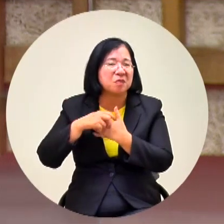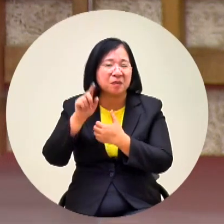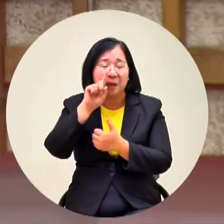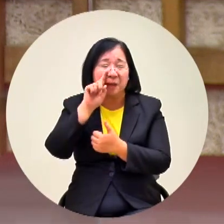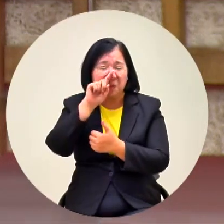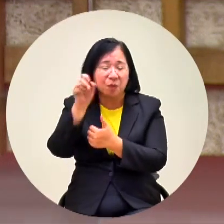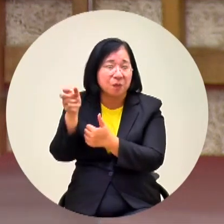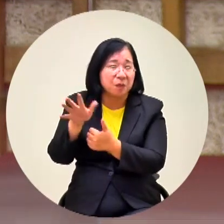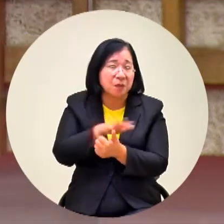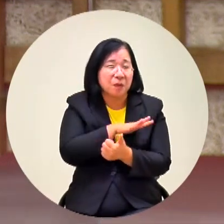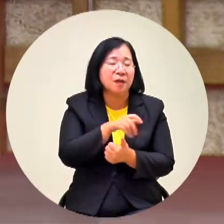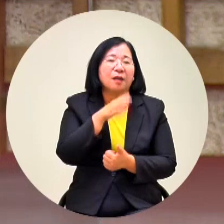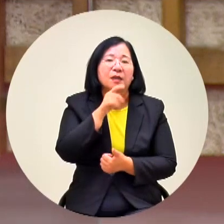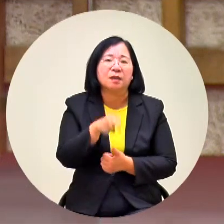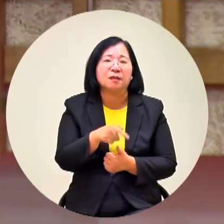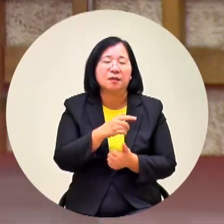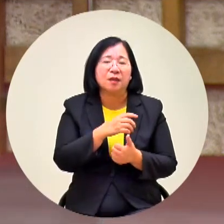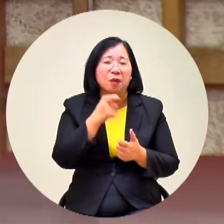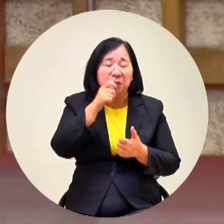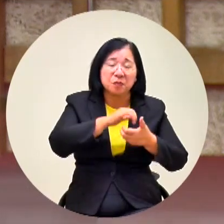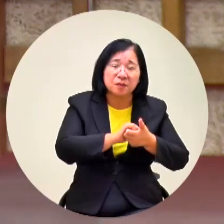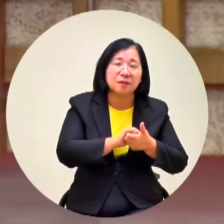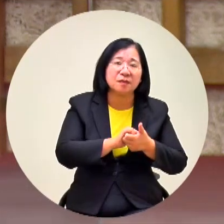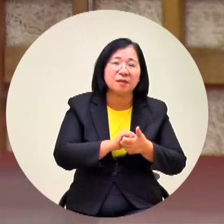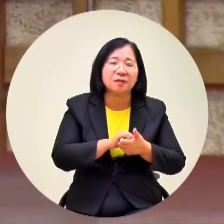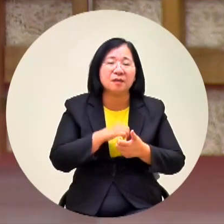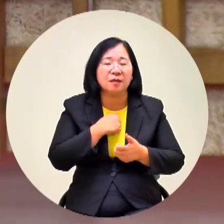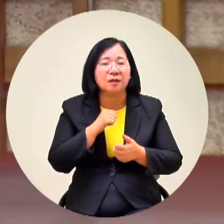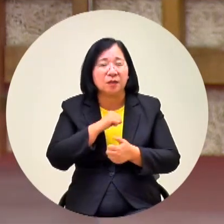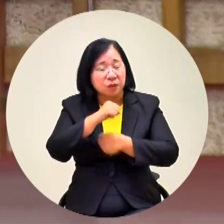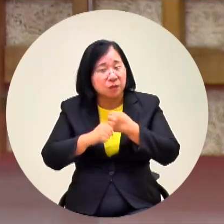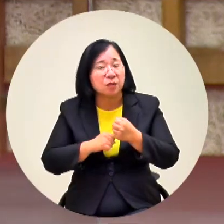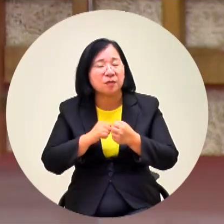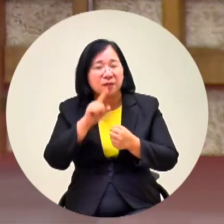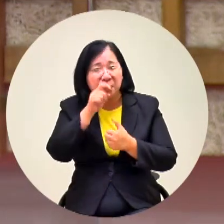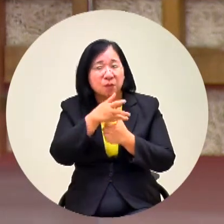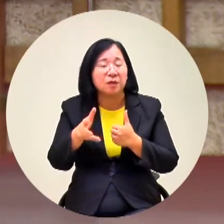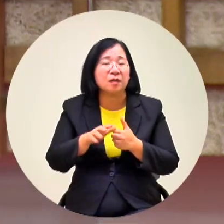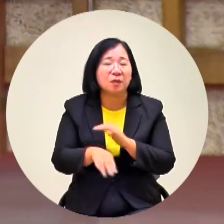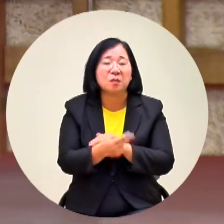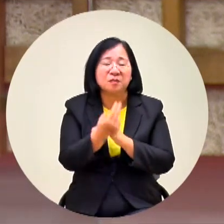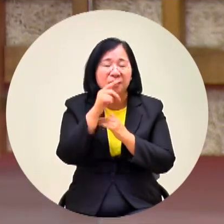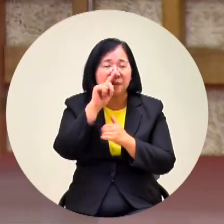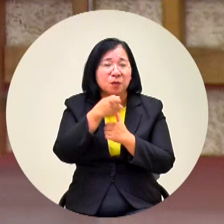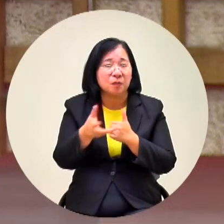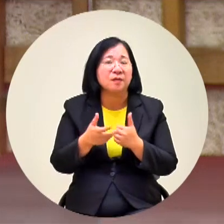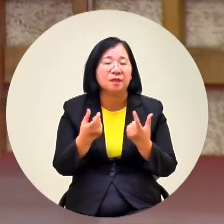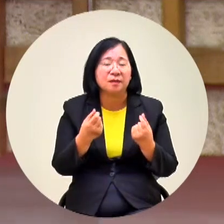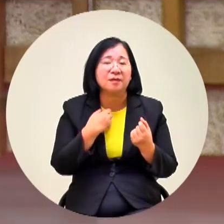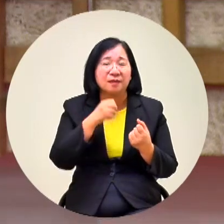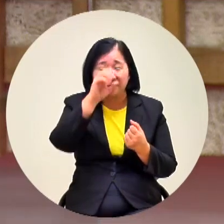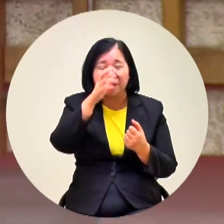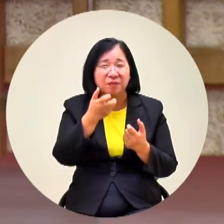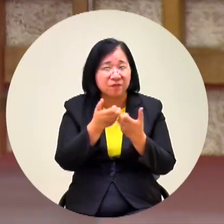题，空污的问题，所有人不分党派都一样关心。但是我请国民党议员在监